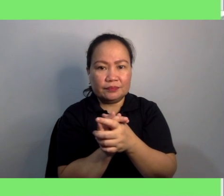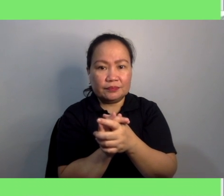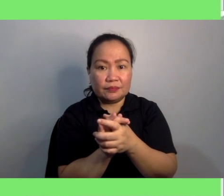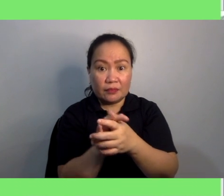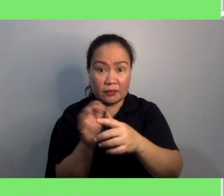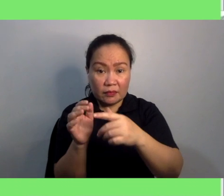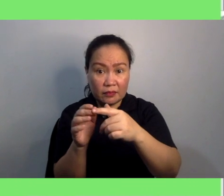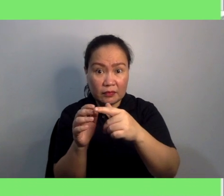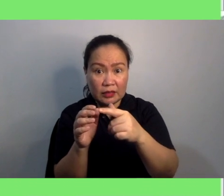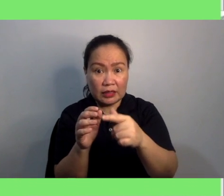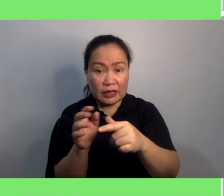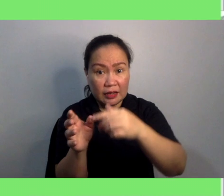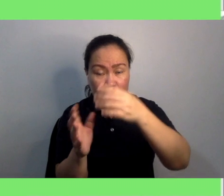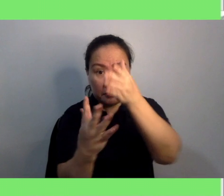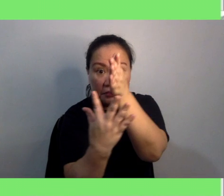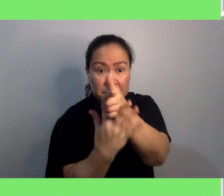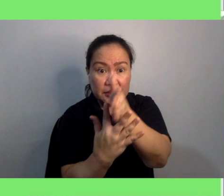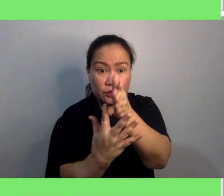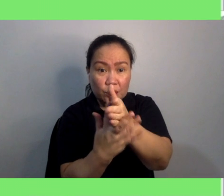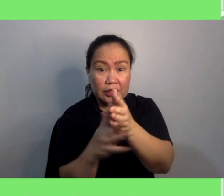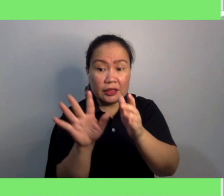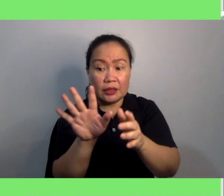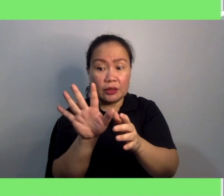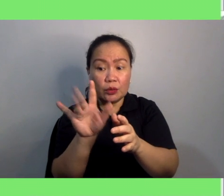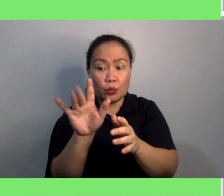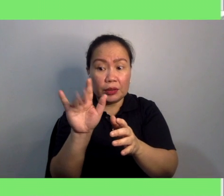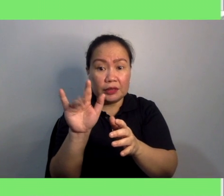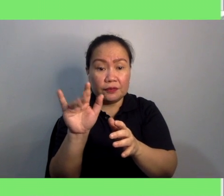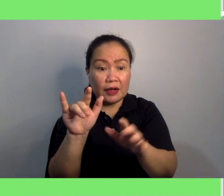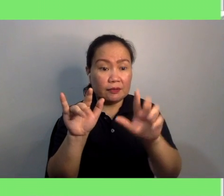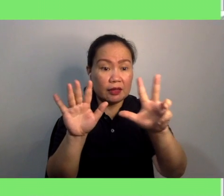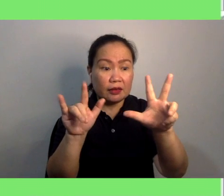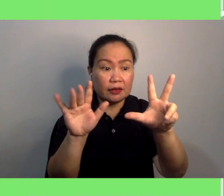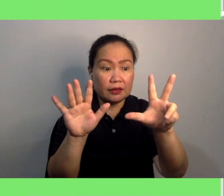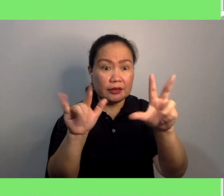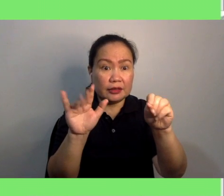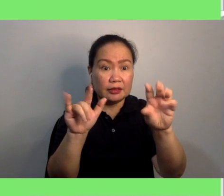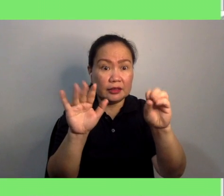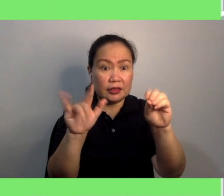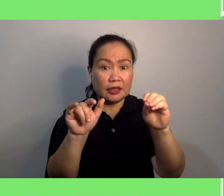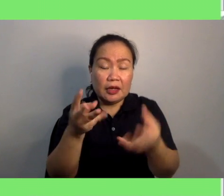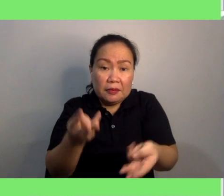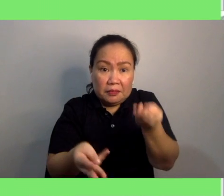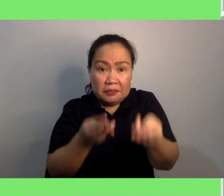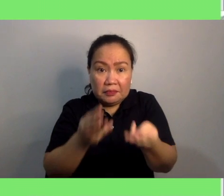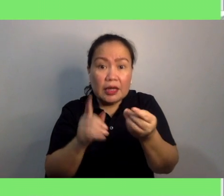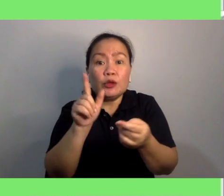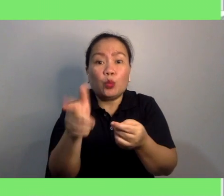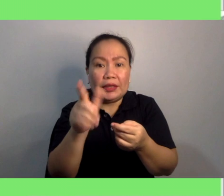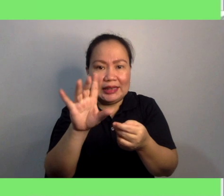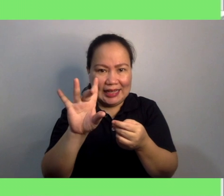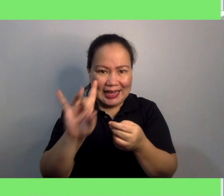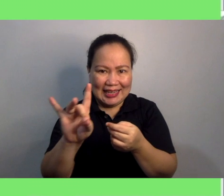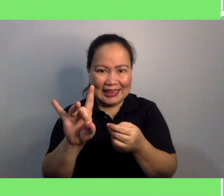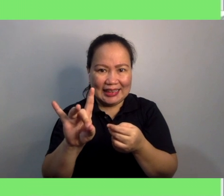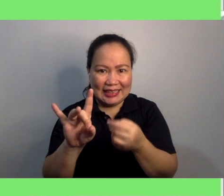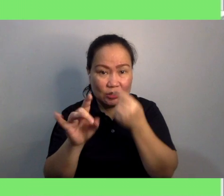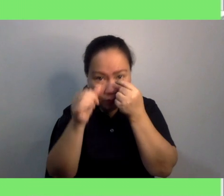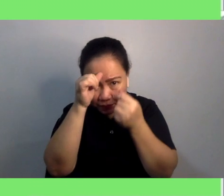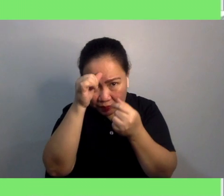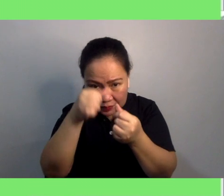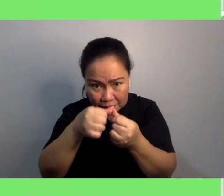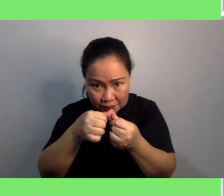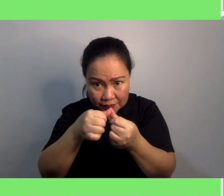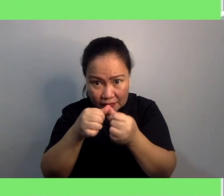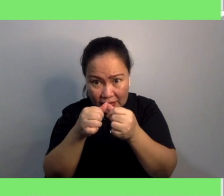nasa pagitan ni 25 at ni 30. So probably this is 28 degrees. Okay, so tandaan lang